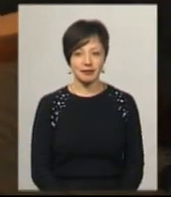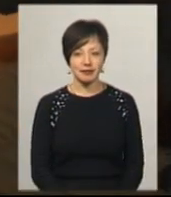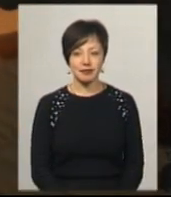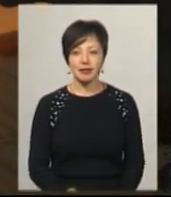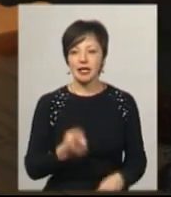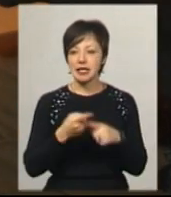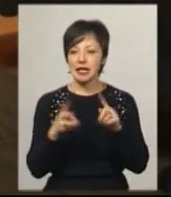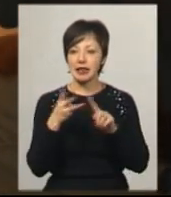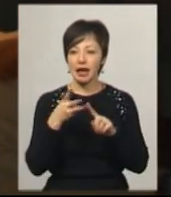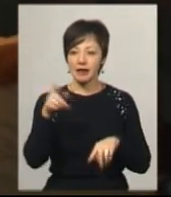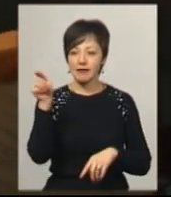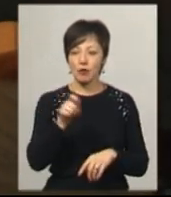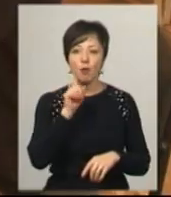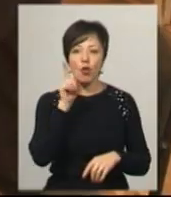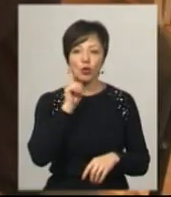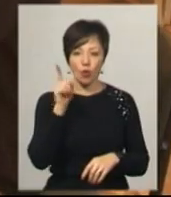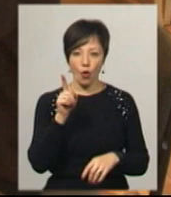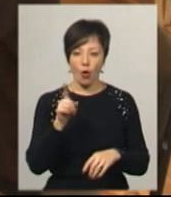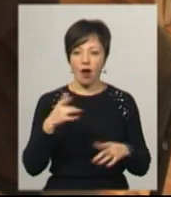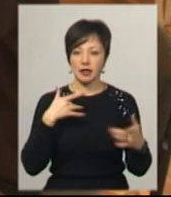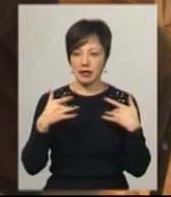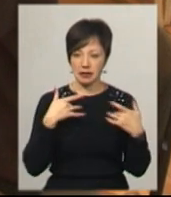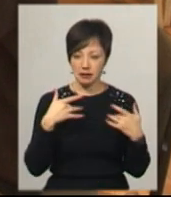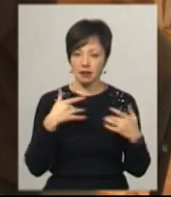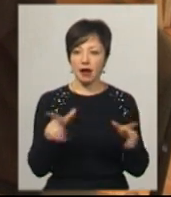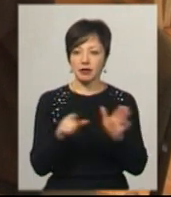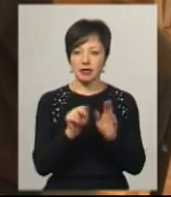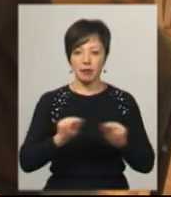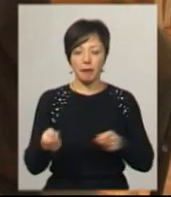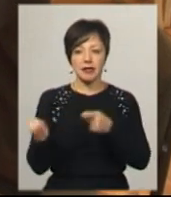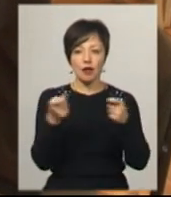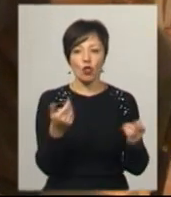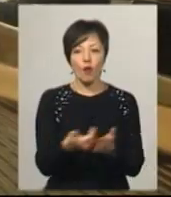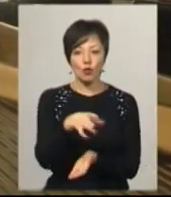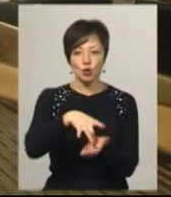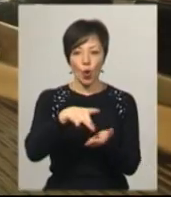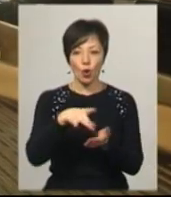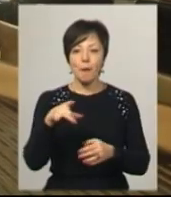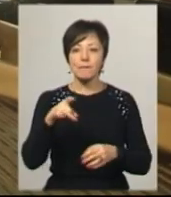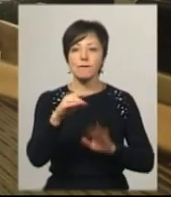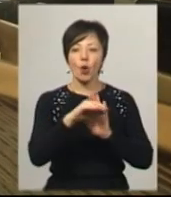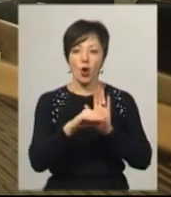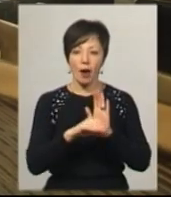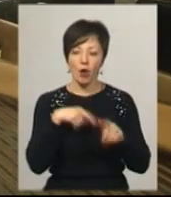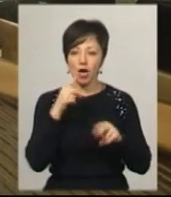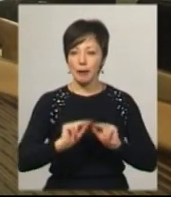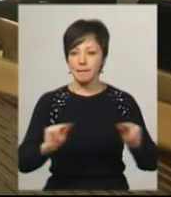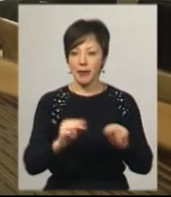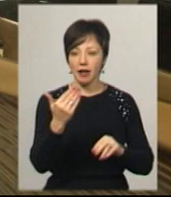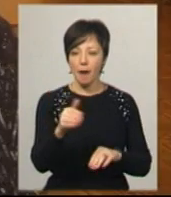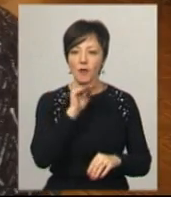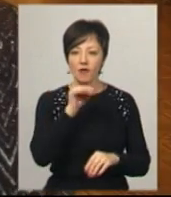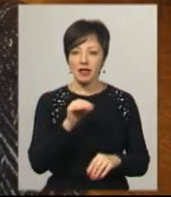Це третій візит молодого піаніста до Хмельницького. Артист із викладачем привезли нову сольну програму, каже педагог Дениса, професорка